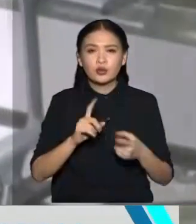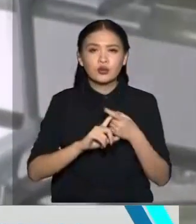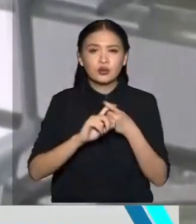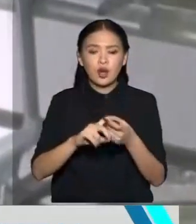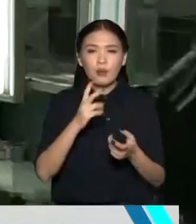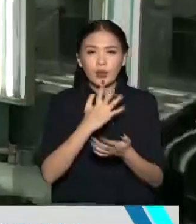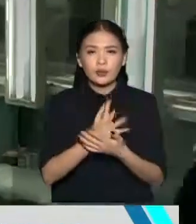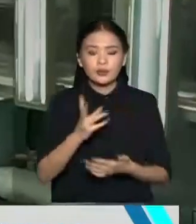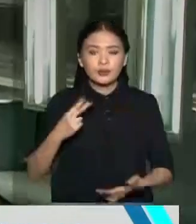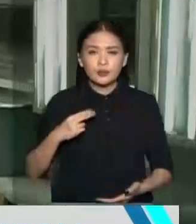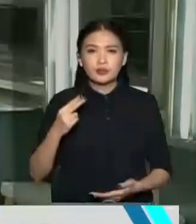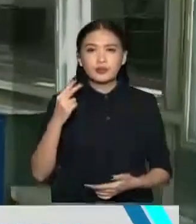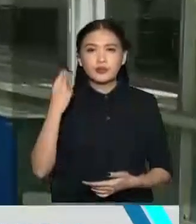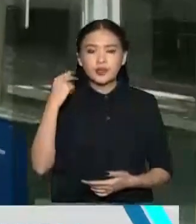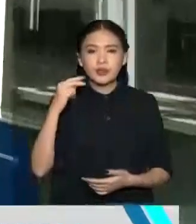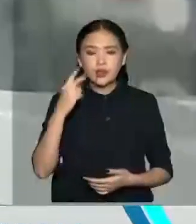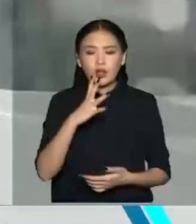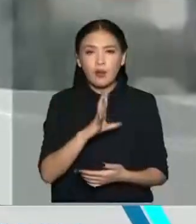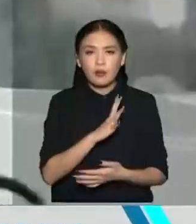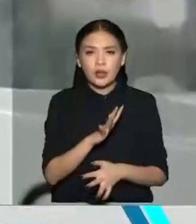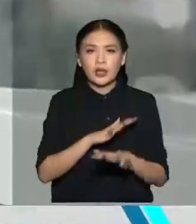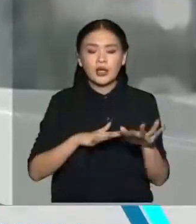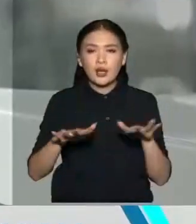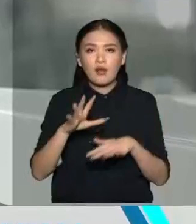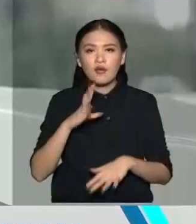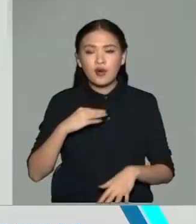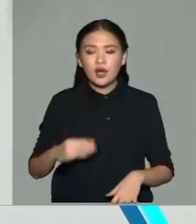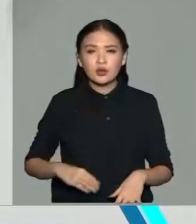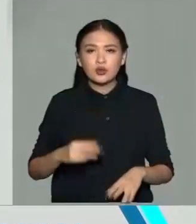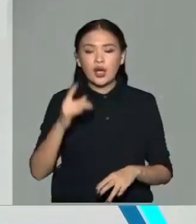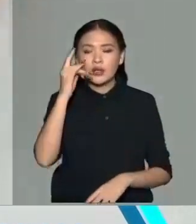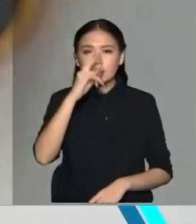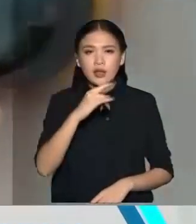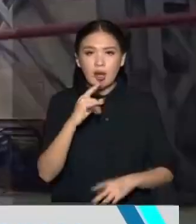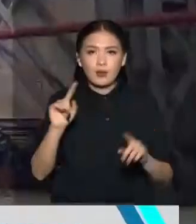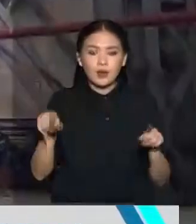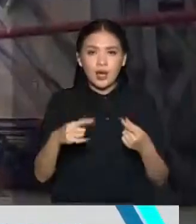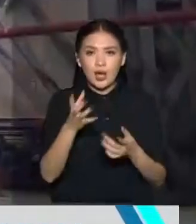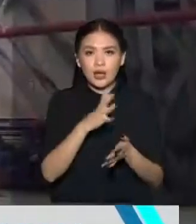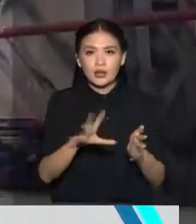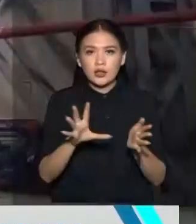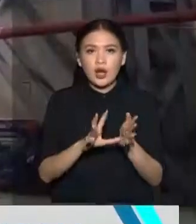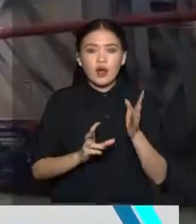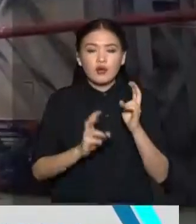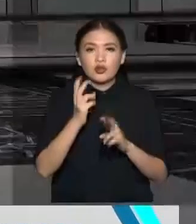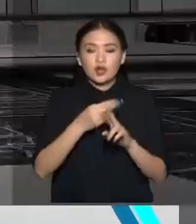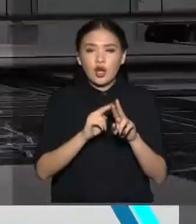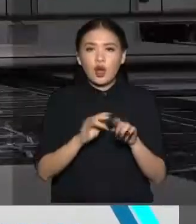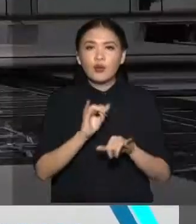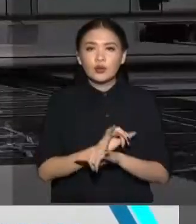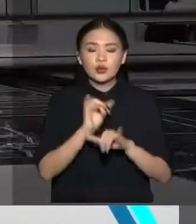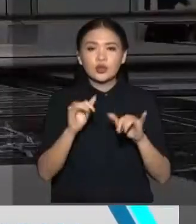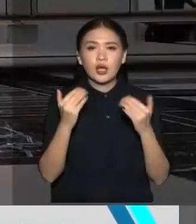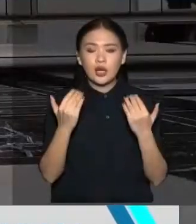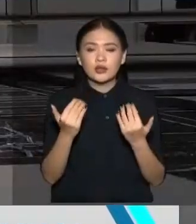кеңеймек. Президенттің бұл жолғы сапарынан кейін елордадағы француз-қазақ компаниялары бірлескен электровоз жасау өнеркәсібінің қуаты артады.